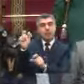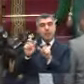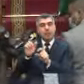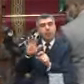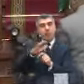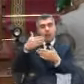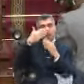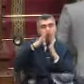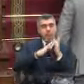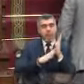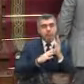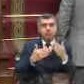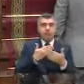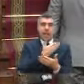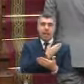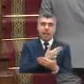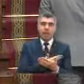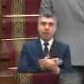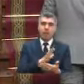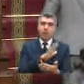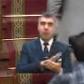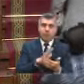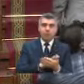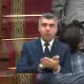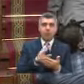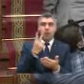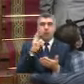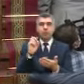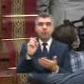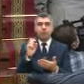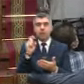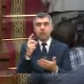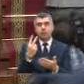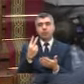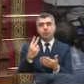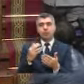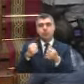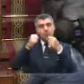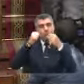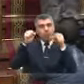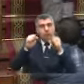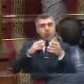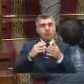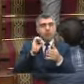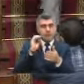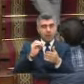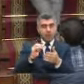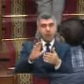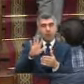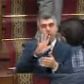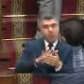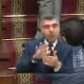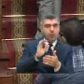واللي عياو من هذا العبث، وخرجوا في 20 فبراير وحملوا شعار يعني ضروره اسقاط، يعني الشعب يريد اسقاط